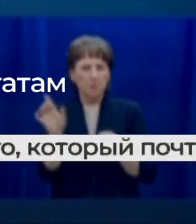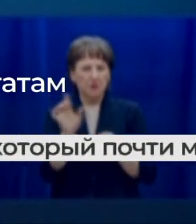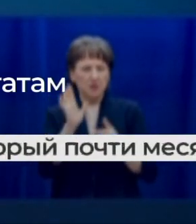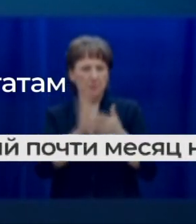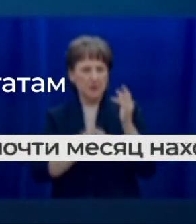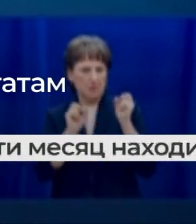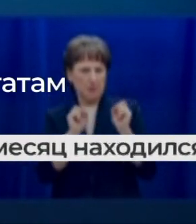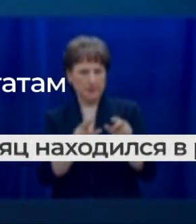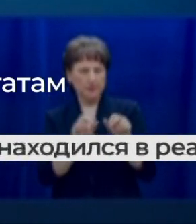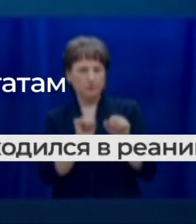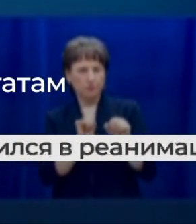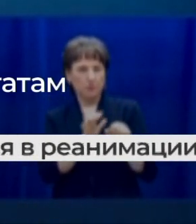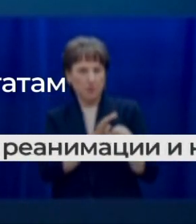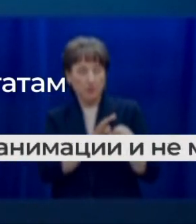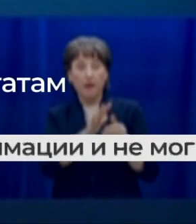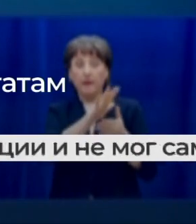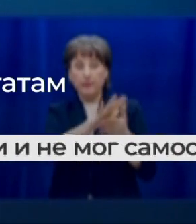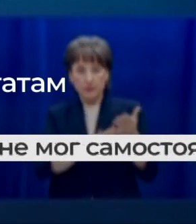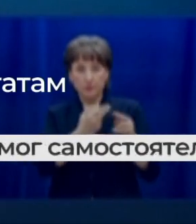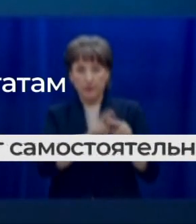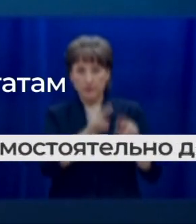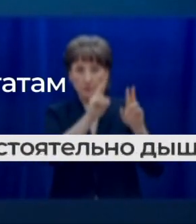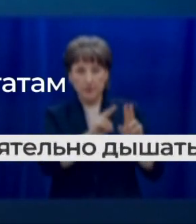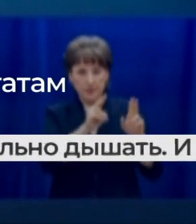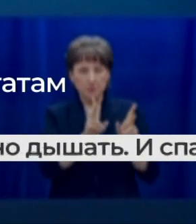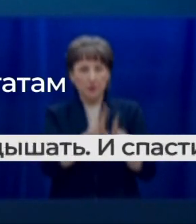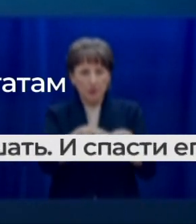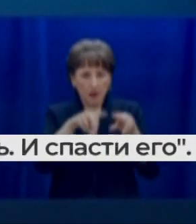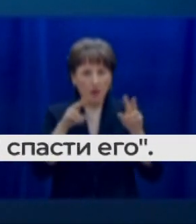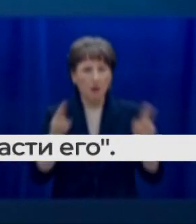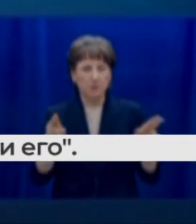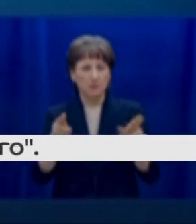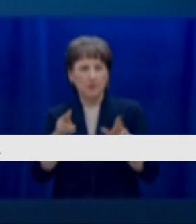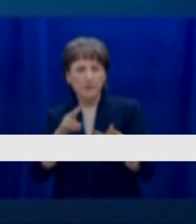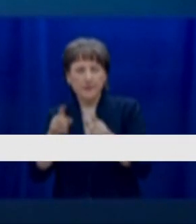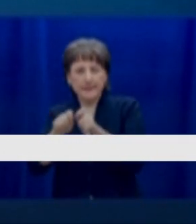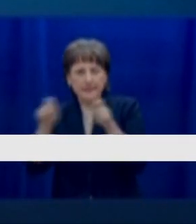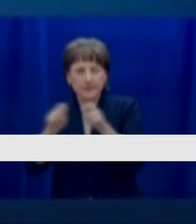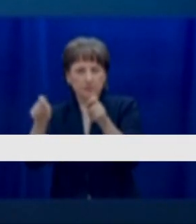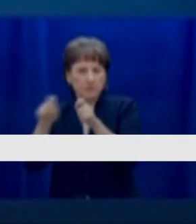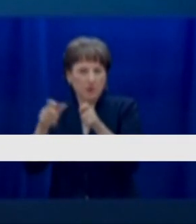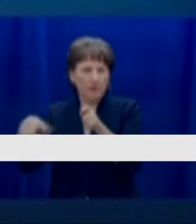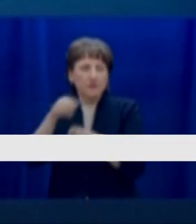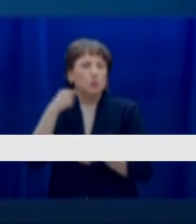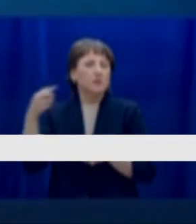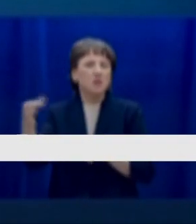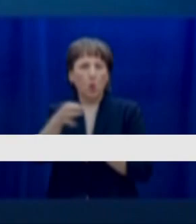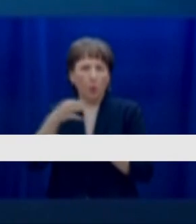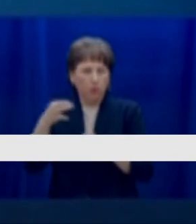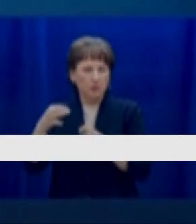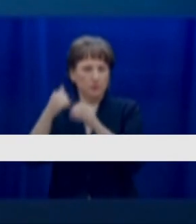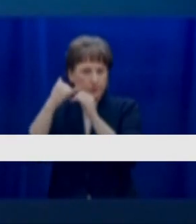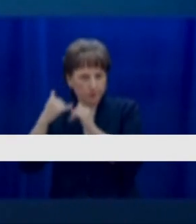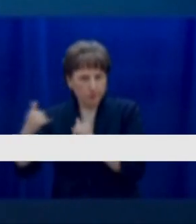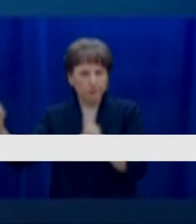биологической безопасности. В дальнейшем они легли в основу организации аналогичных центров по всей Тюменской области –